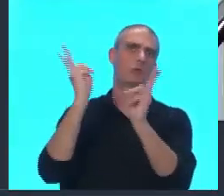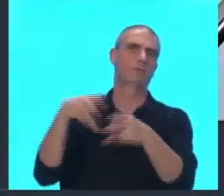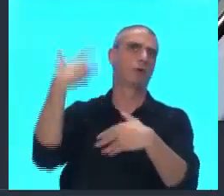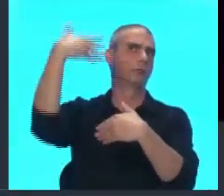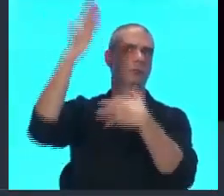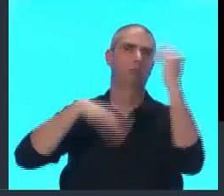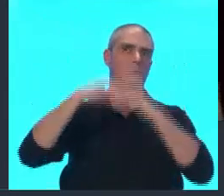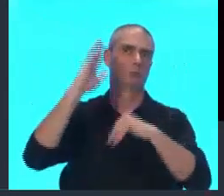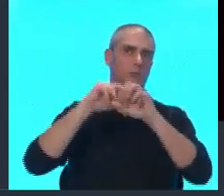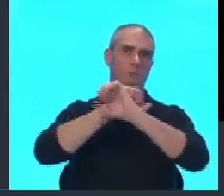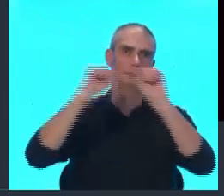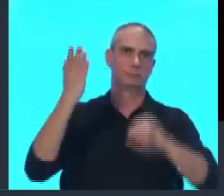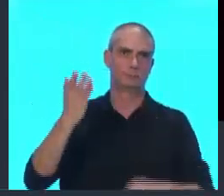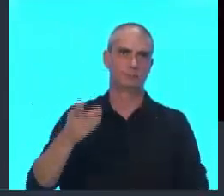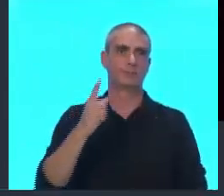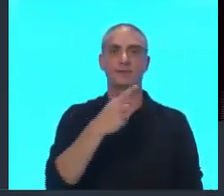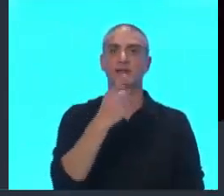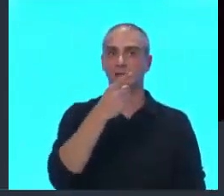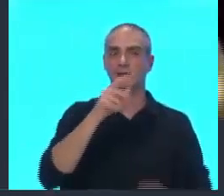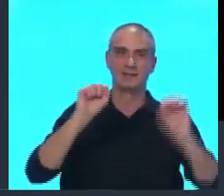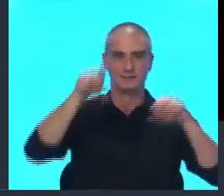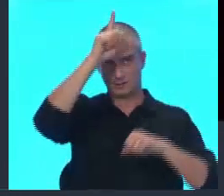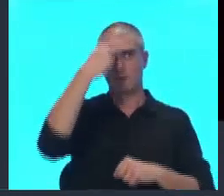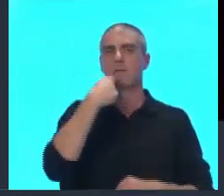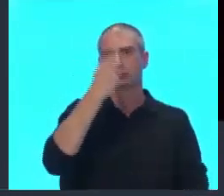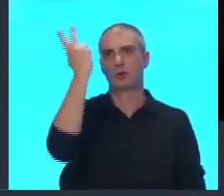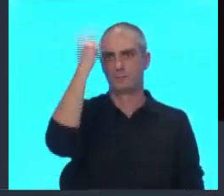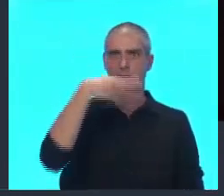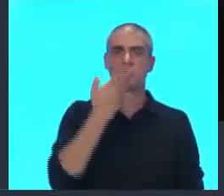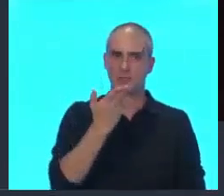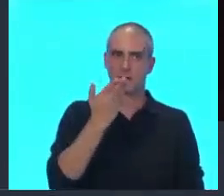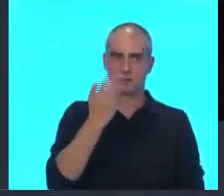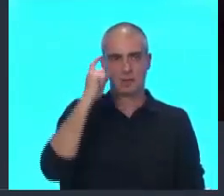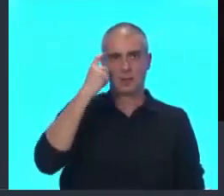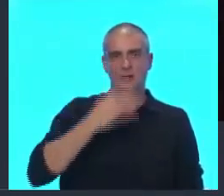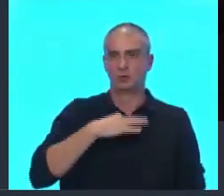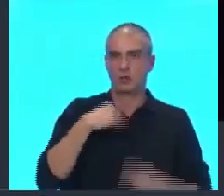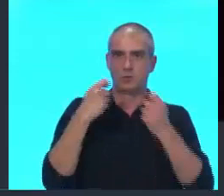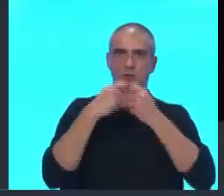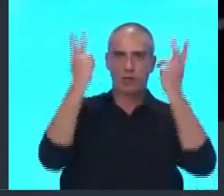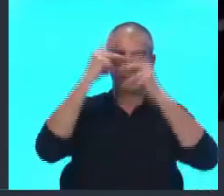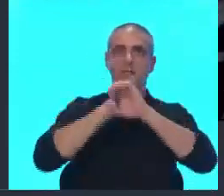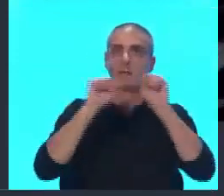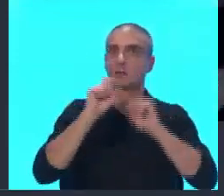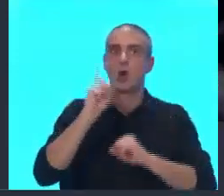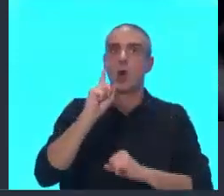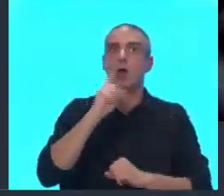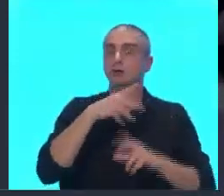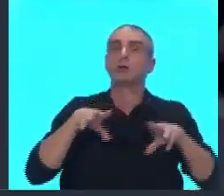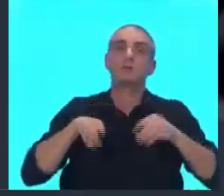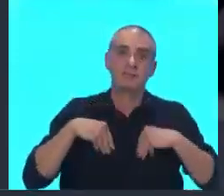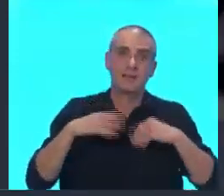ההסכם כפי שהוא. היא אמרה שהיא נזינה את הדאגות שלנו ביחס להסכם הגרעין, לא בהכרח מסכימה